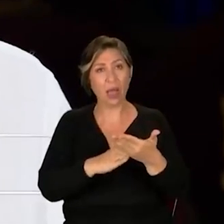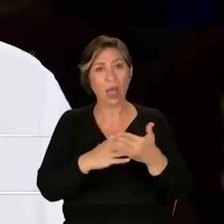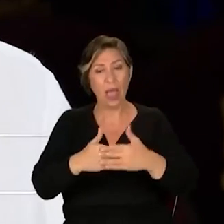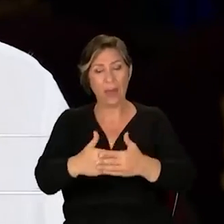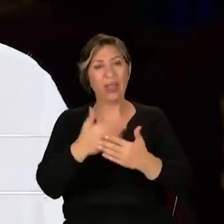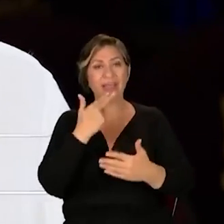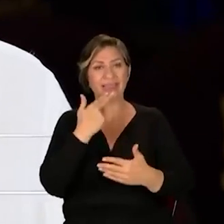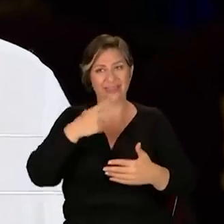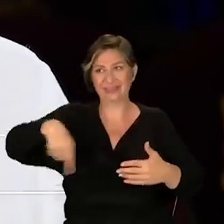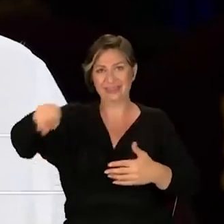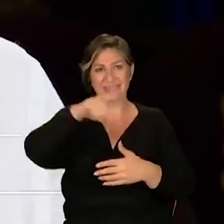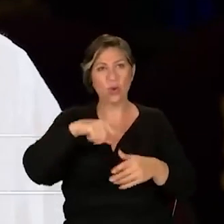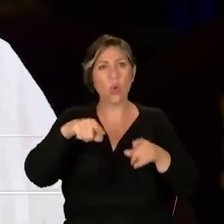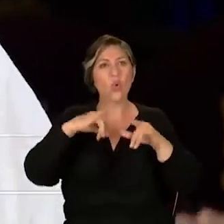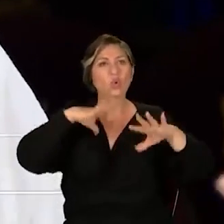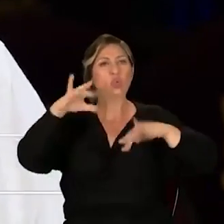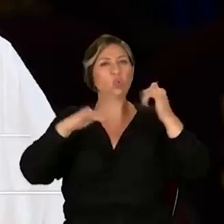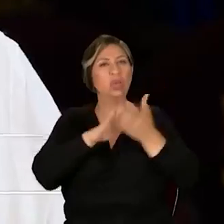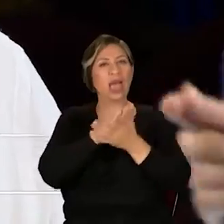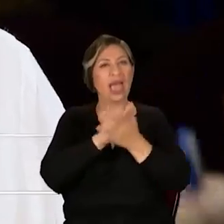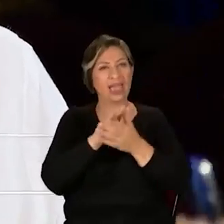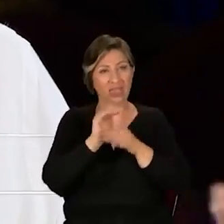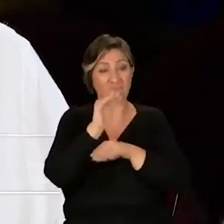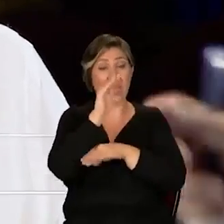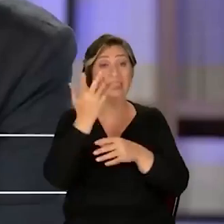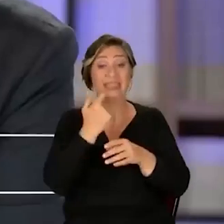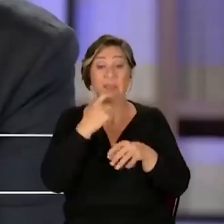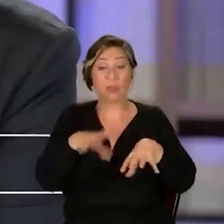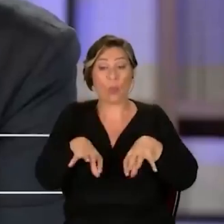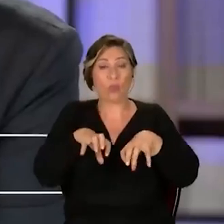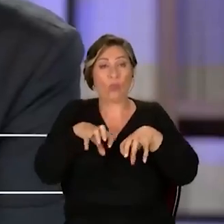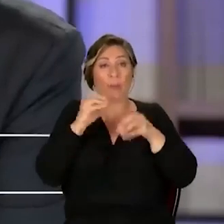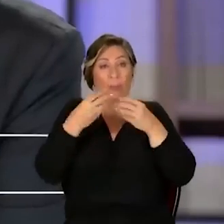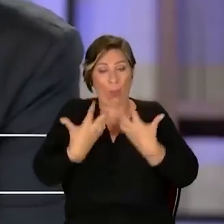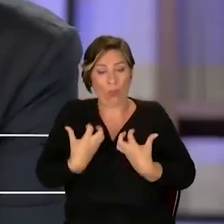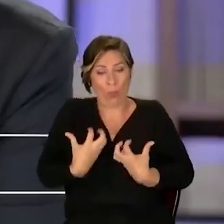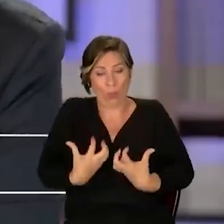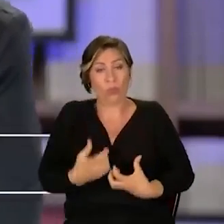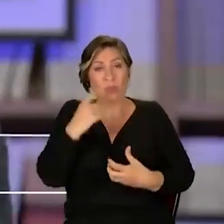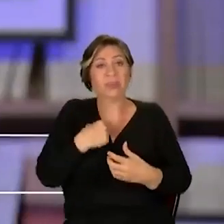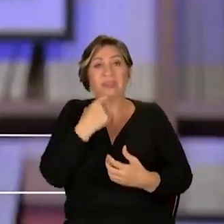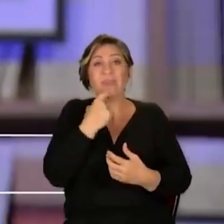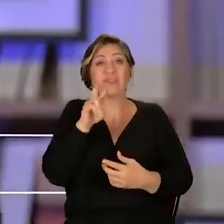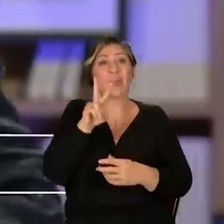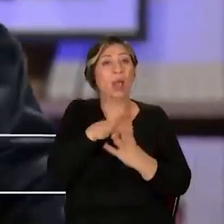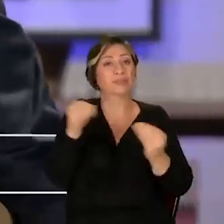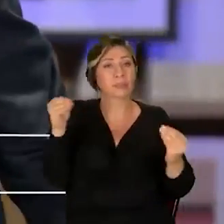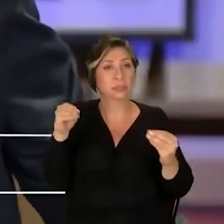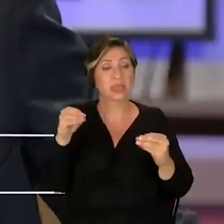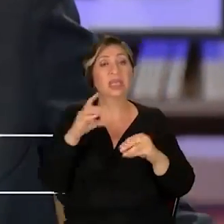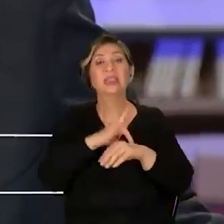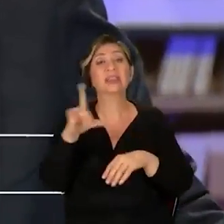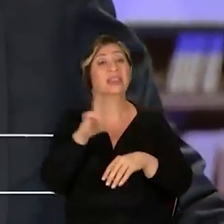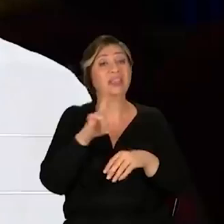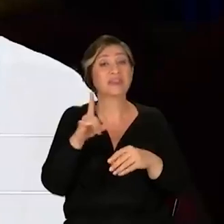amine hanımlar şey yaşarlar. Huzursuz niye? Bacak çünkü yaşar. Çünkü demirini, vitaminini alıyor. Alıyor. Evet. Peki tedavisi?